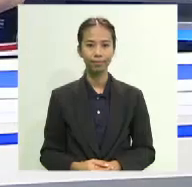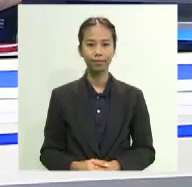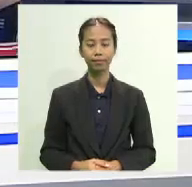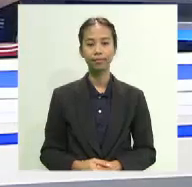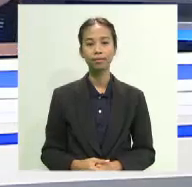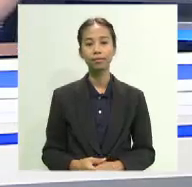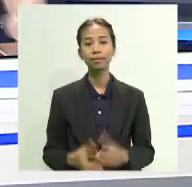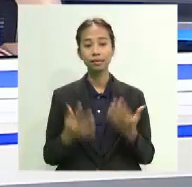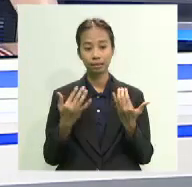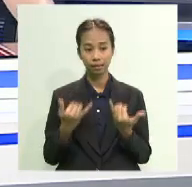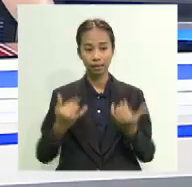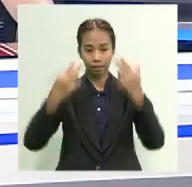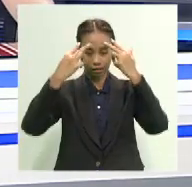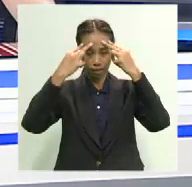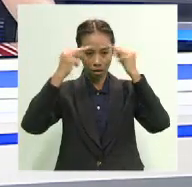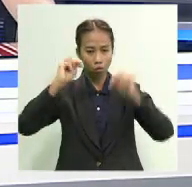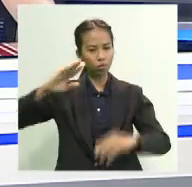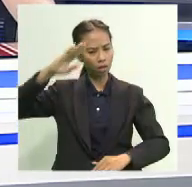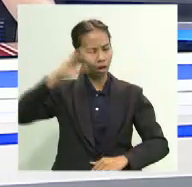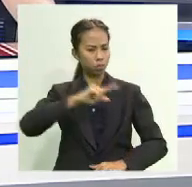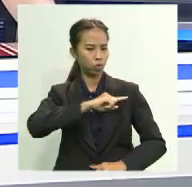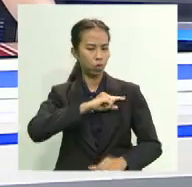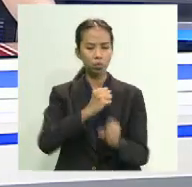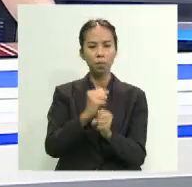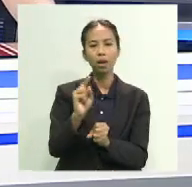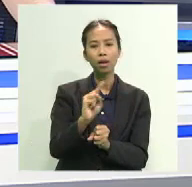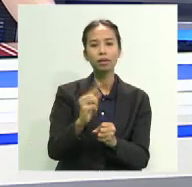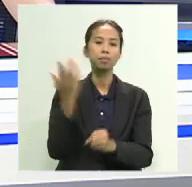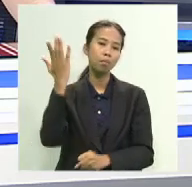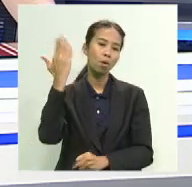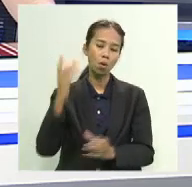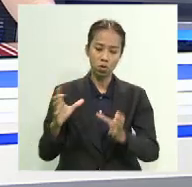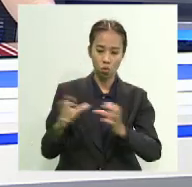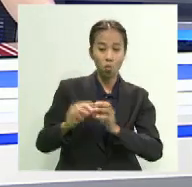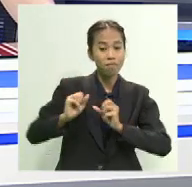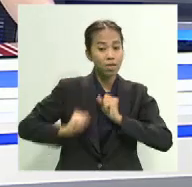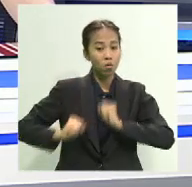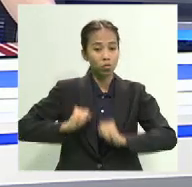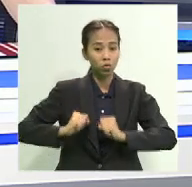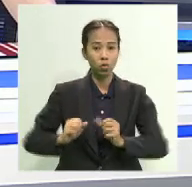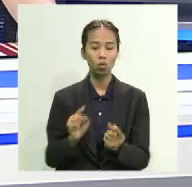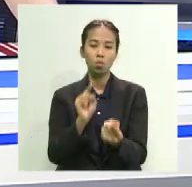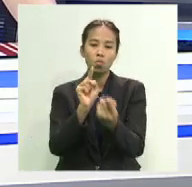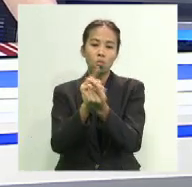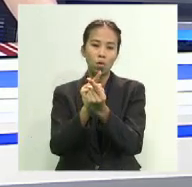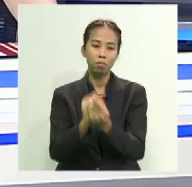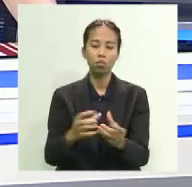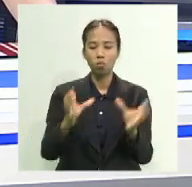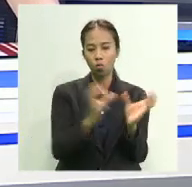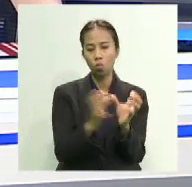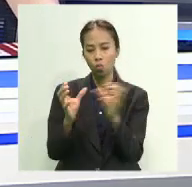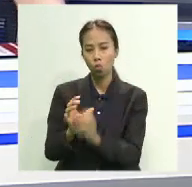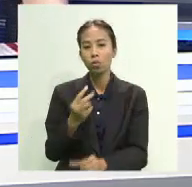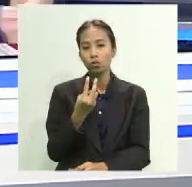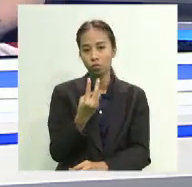มาติดตามภารกิจของท่านนายกรัฐมนตรีกันบ้างนะคะเมื่อวานนี้มีคณะเยาวชนเข้าพบที่ทำเนียบรัฐบาลถึง2คณะด้วยกันทั้ง